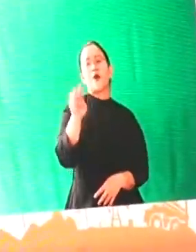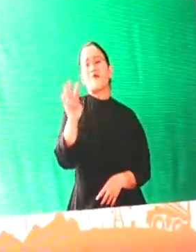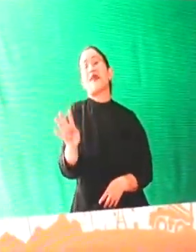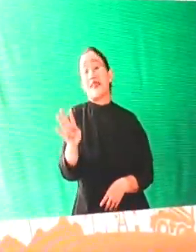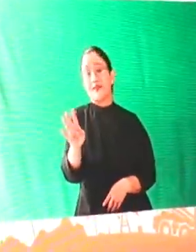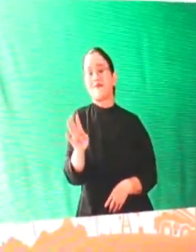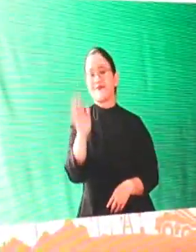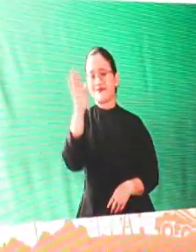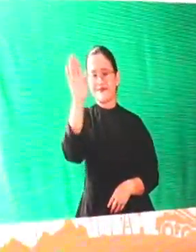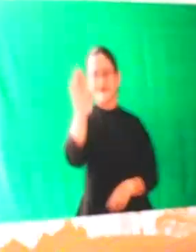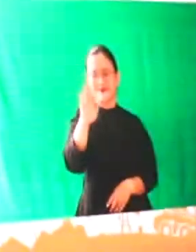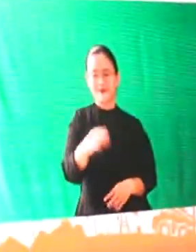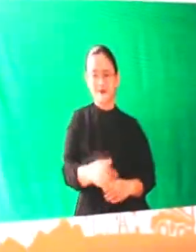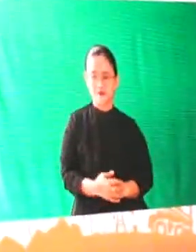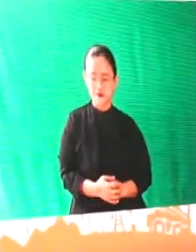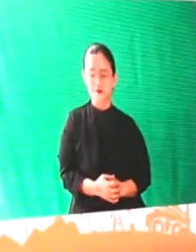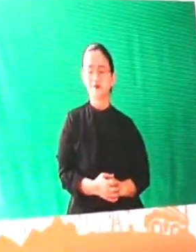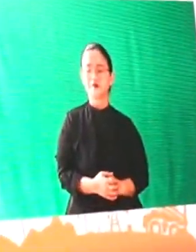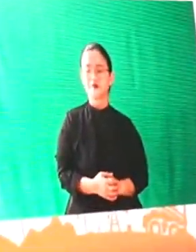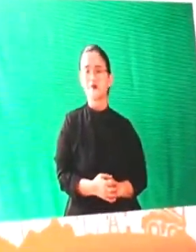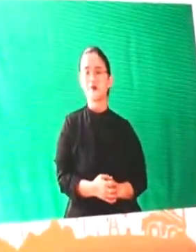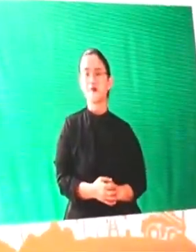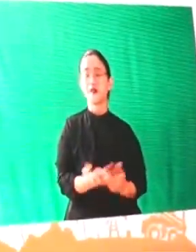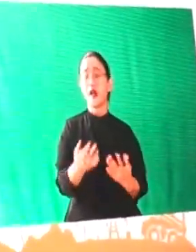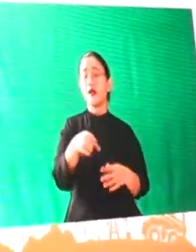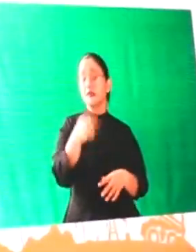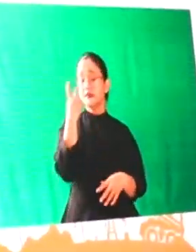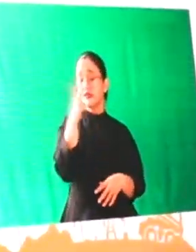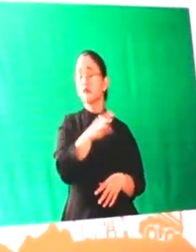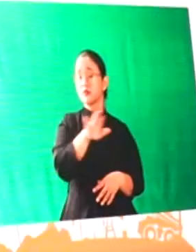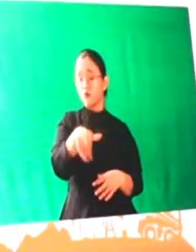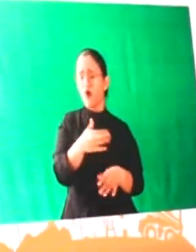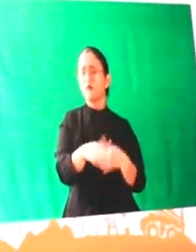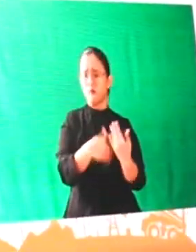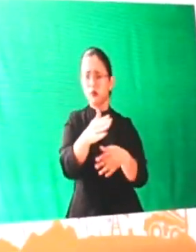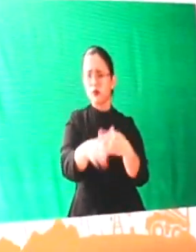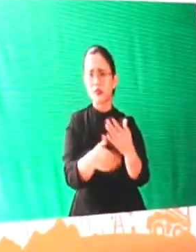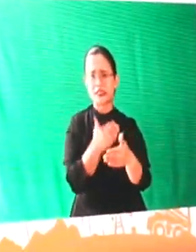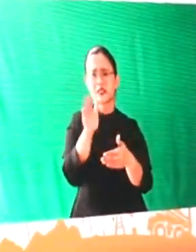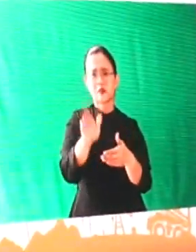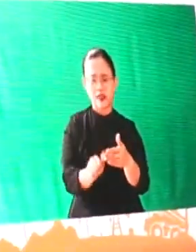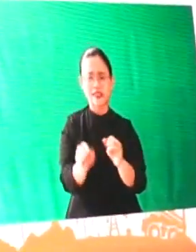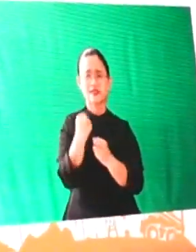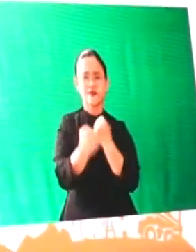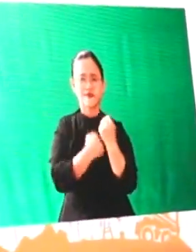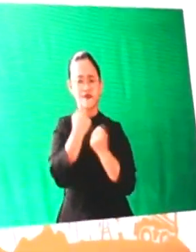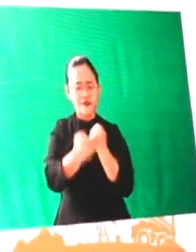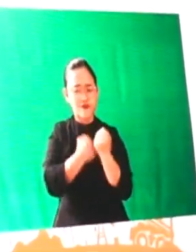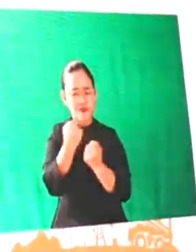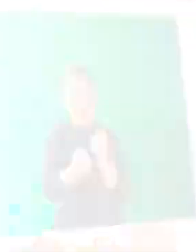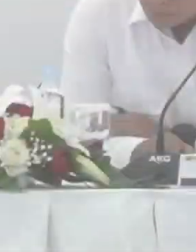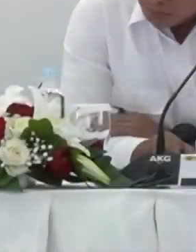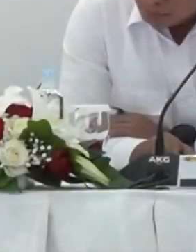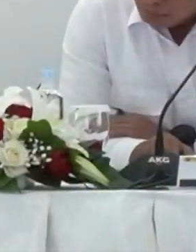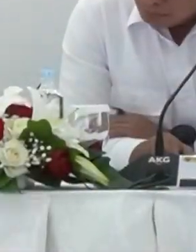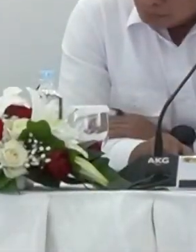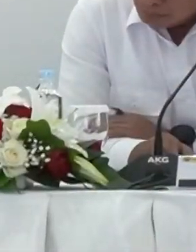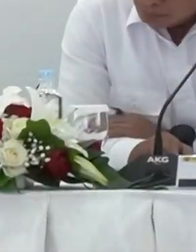kg. Terlebih, impor LPG Indonesia saat ini berkisar di level 5-6 juta ton per tahun.